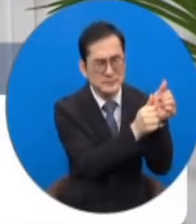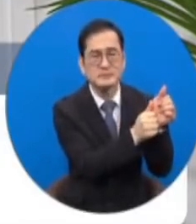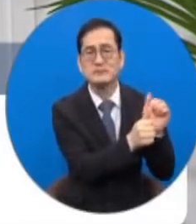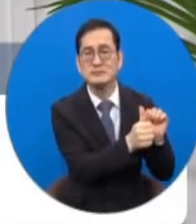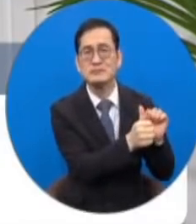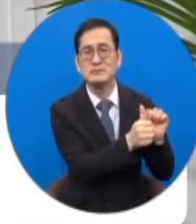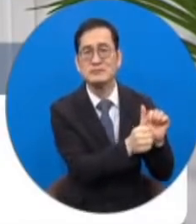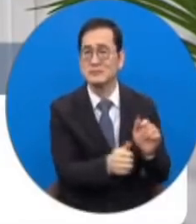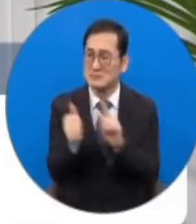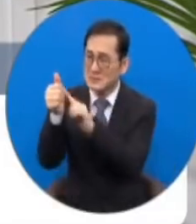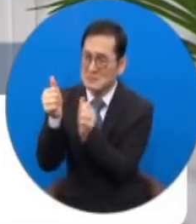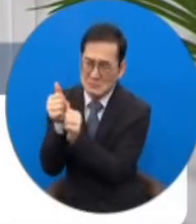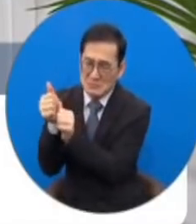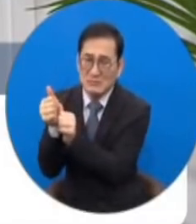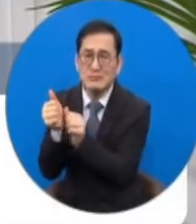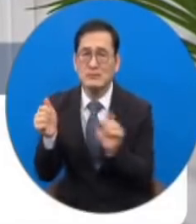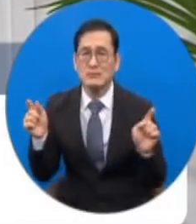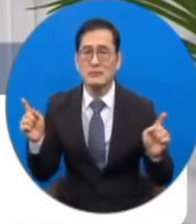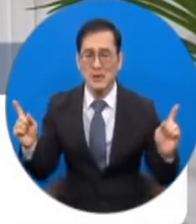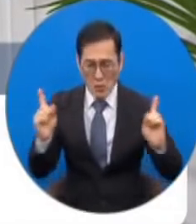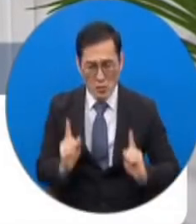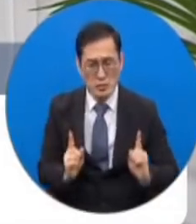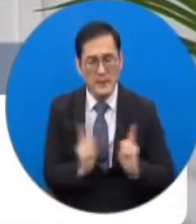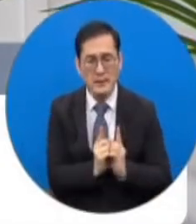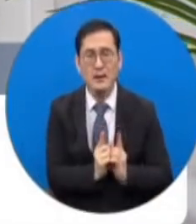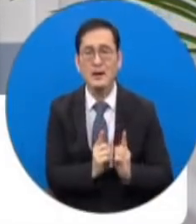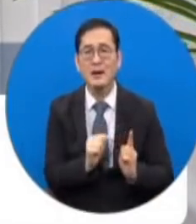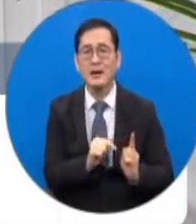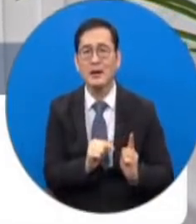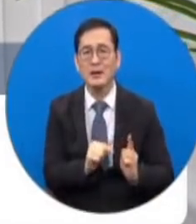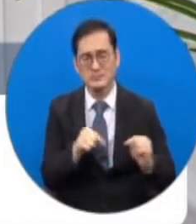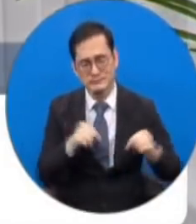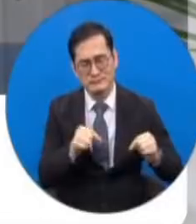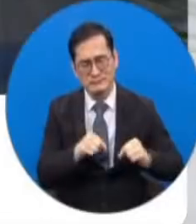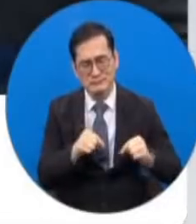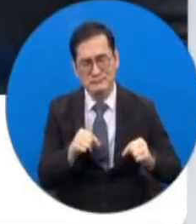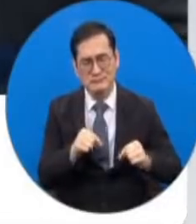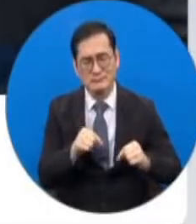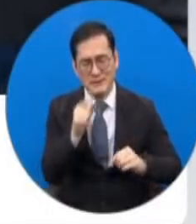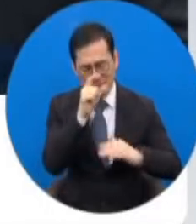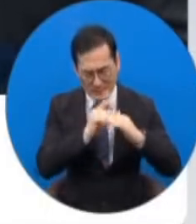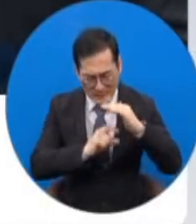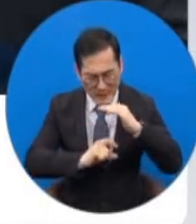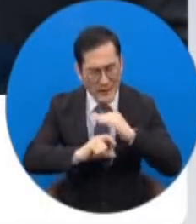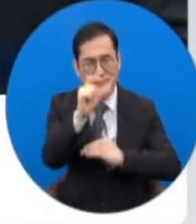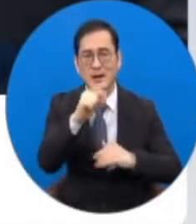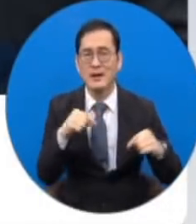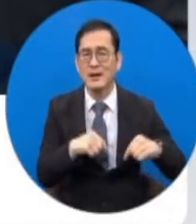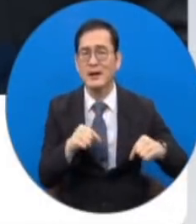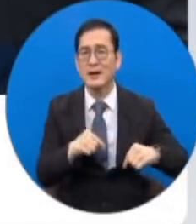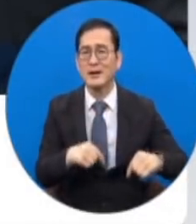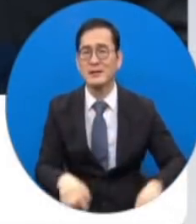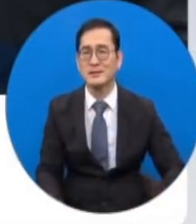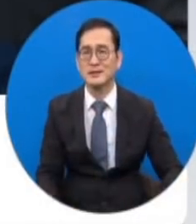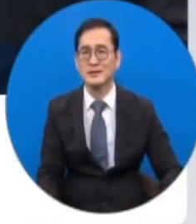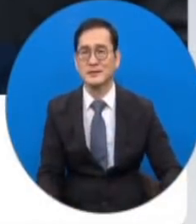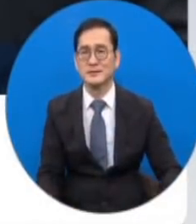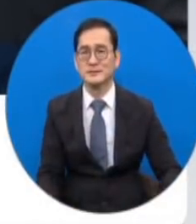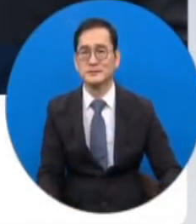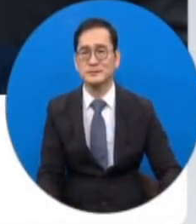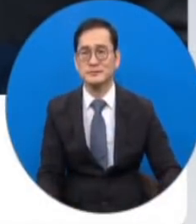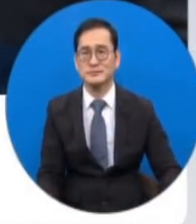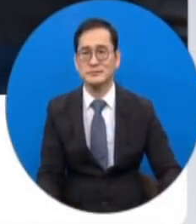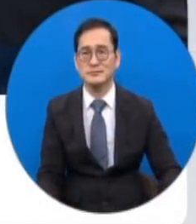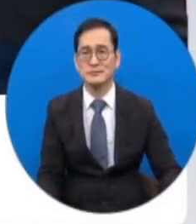꿈 측근의 측근이 만나서 천이 만나서 새벽까지 이 얘기를 했다는데 한 4시간정도 얘기한 걸 나오죠